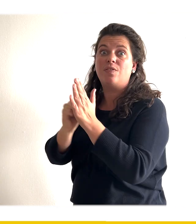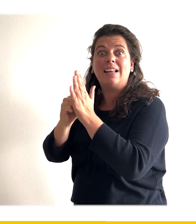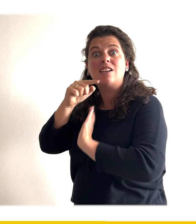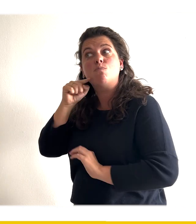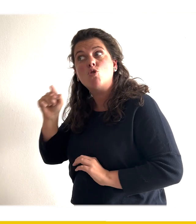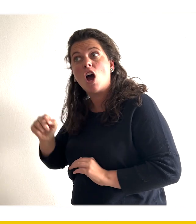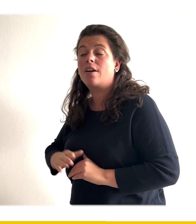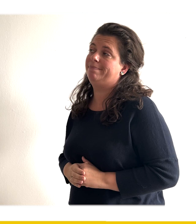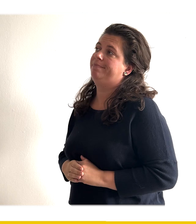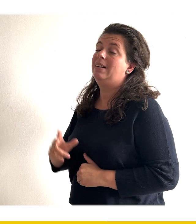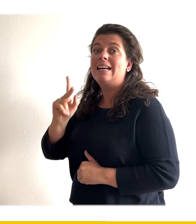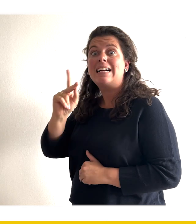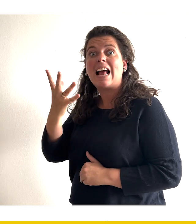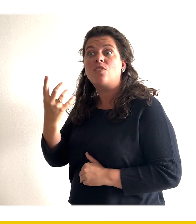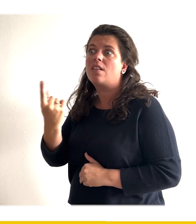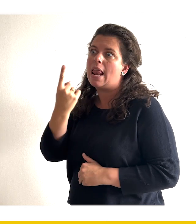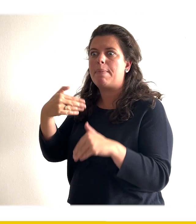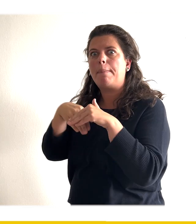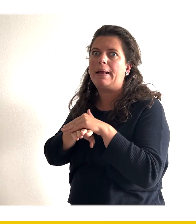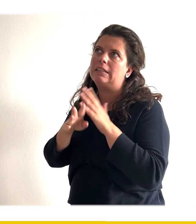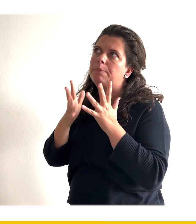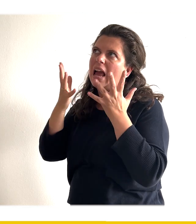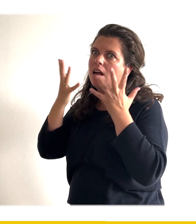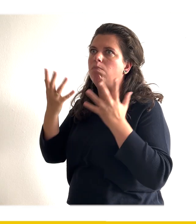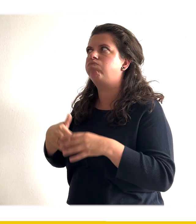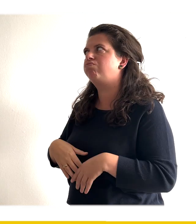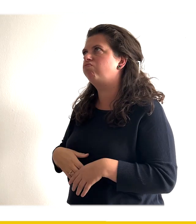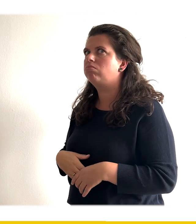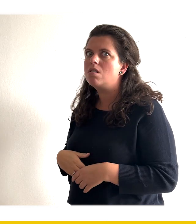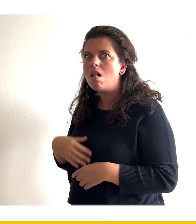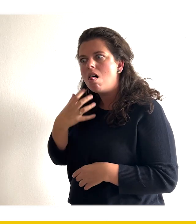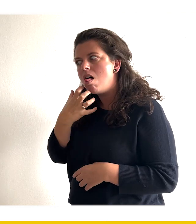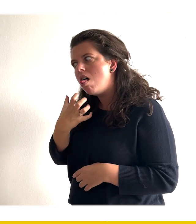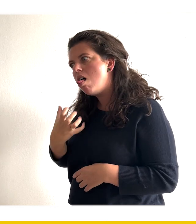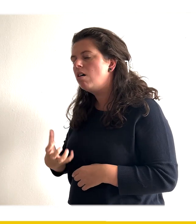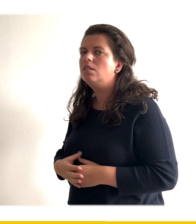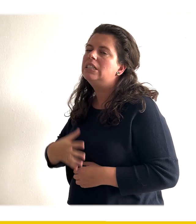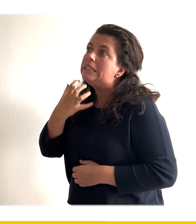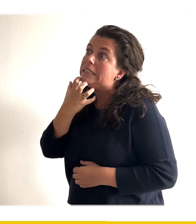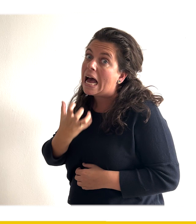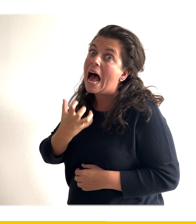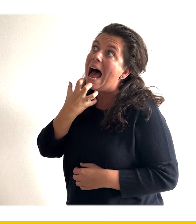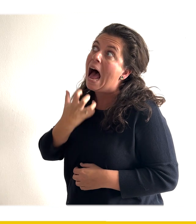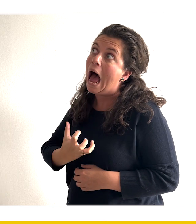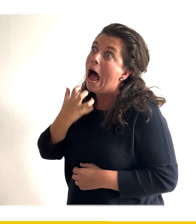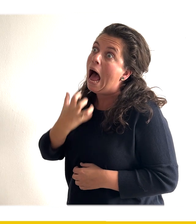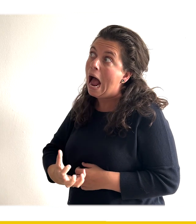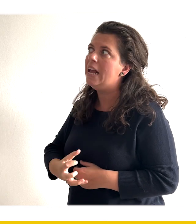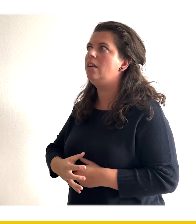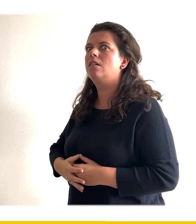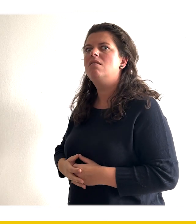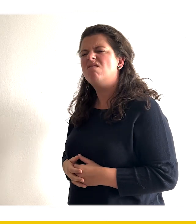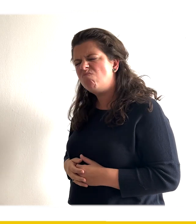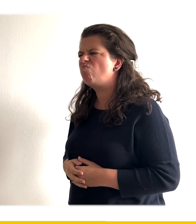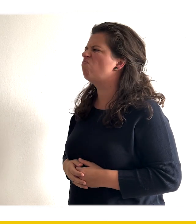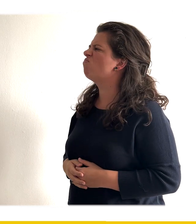een dagje alleen binnenspelen. Het is echt zo ontzettend boring. Echt zo super saai.